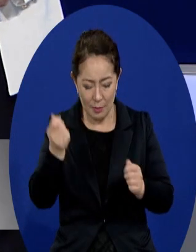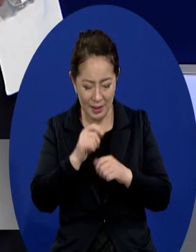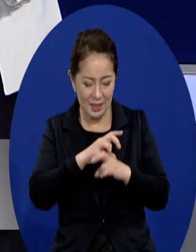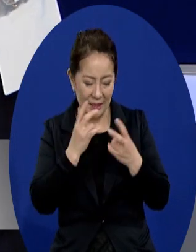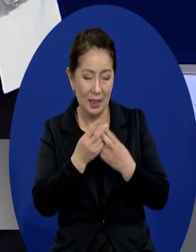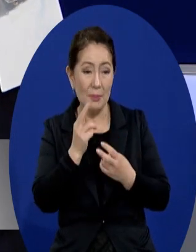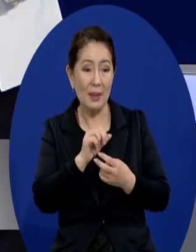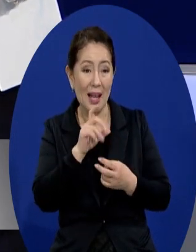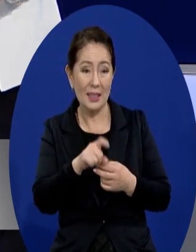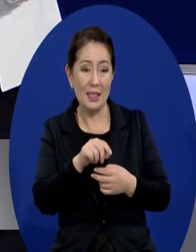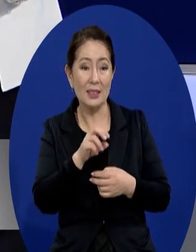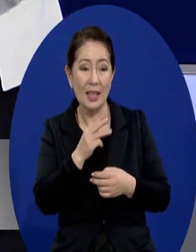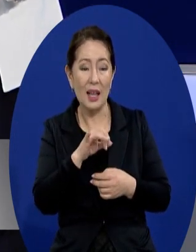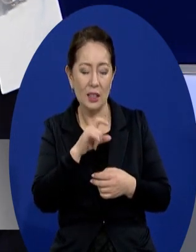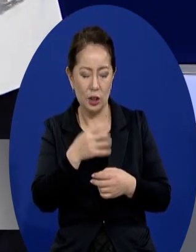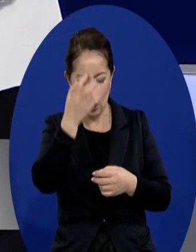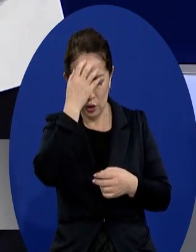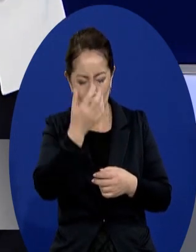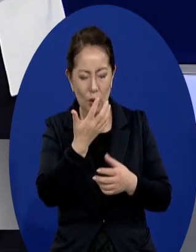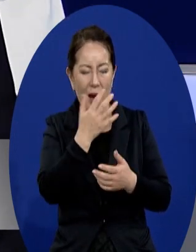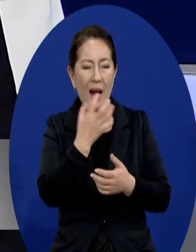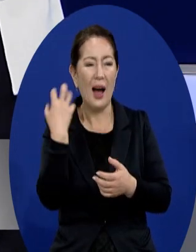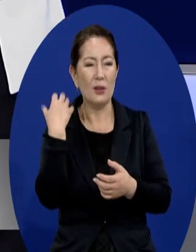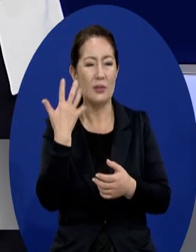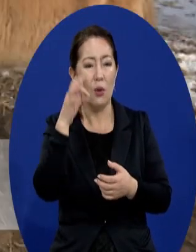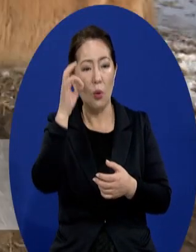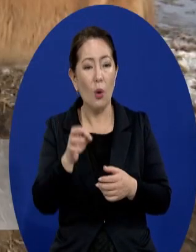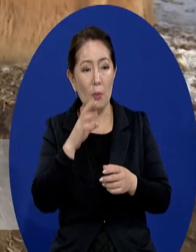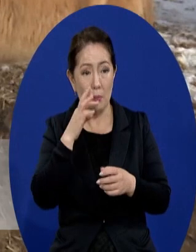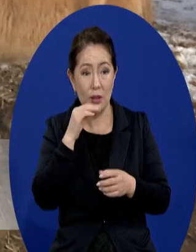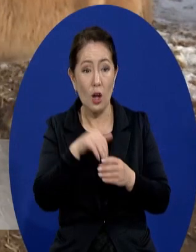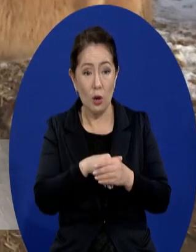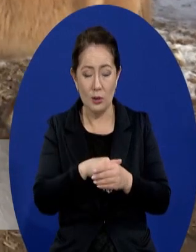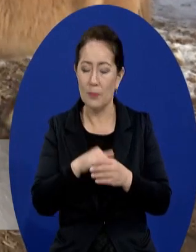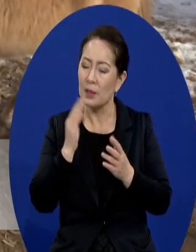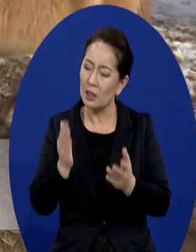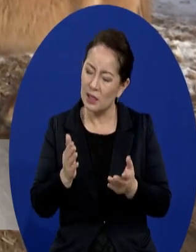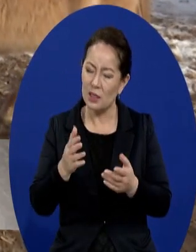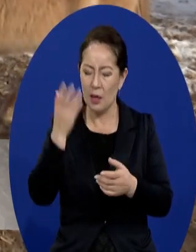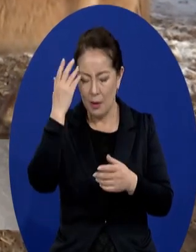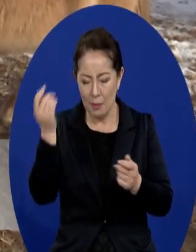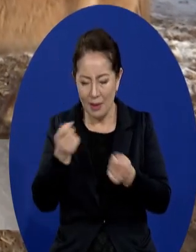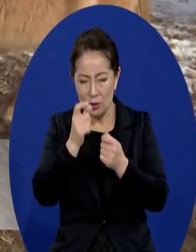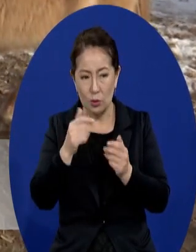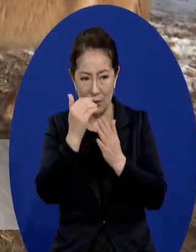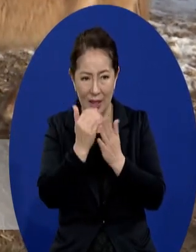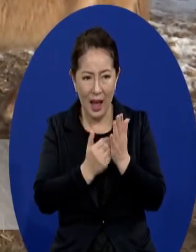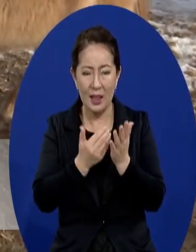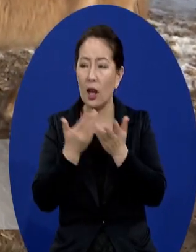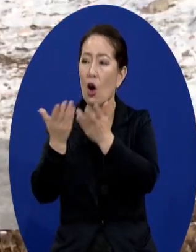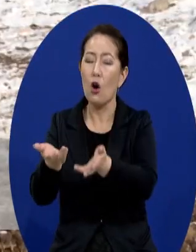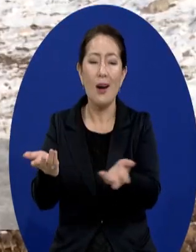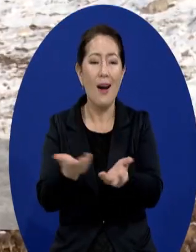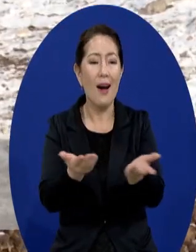даатгалын шимтгэлийн одоо төрөөс 50% даая гэдэг ийм мэдээлэл орсон. За харин малчит тайлангаа хаана өгөх вэ